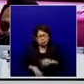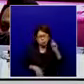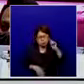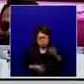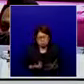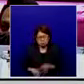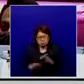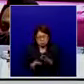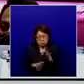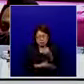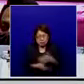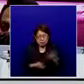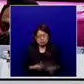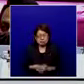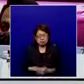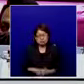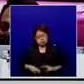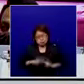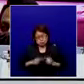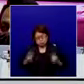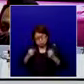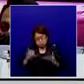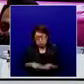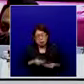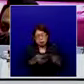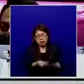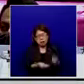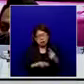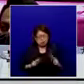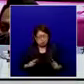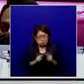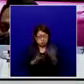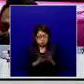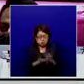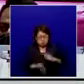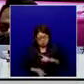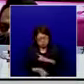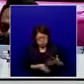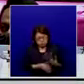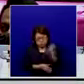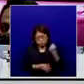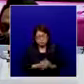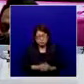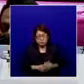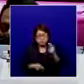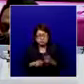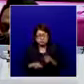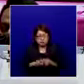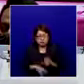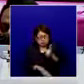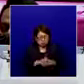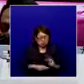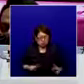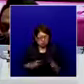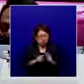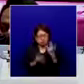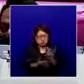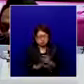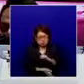เสียเอกราชให้รัฐบาลและกระทรวงการคลังทีมเศรษฐกิจชุดนี้คนมีหน้าคือนายอุตมะรัฐมนตรีค